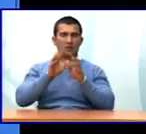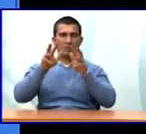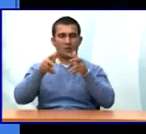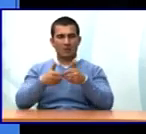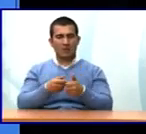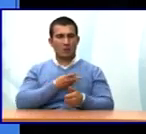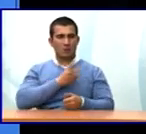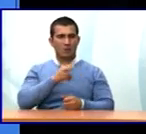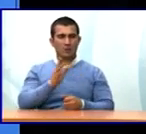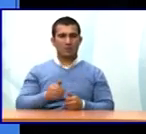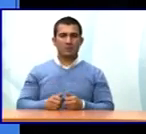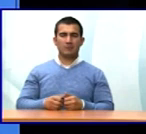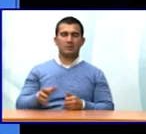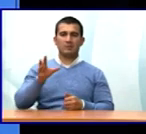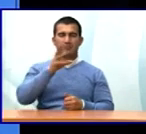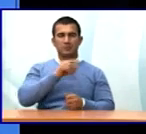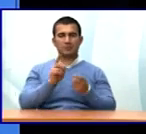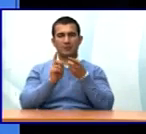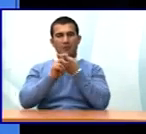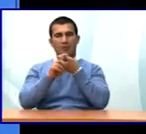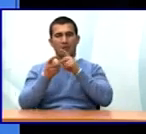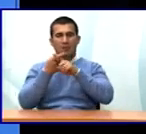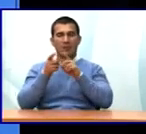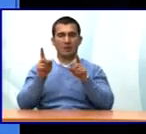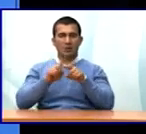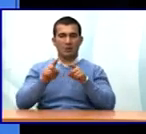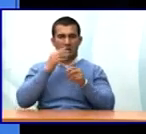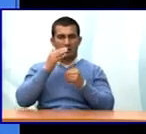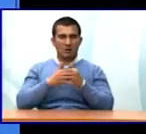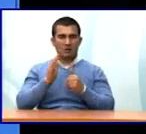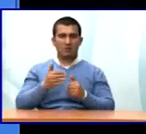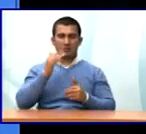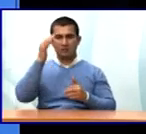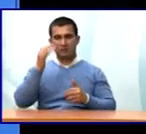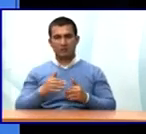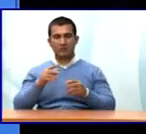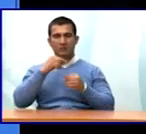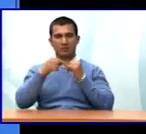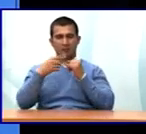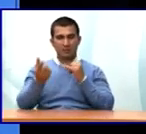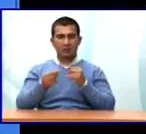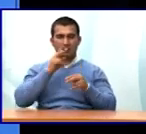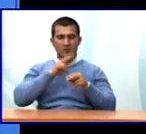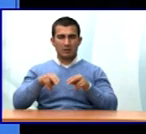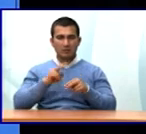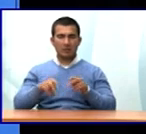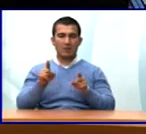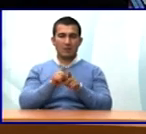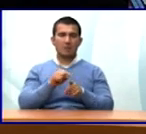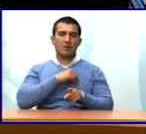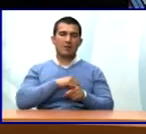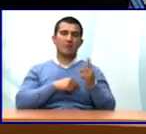o'la boshlaydi. Tugun oralari yaqinlashadi, pastki barglari bukilib, dog'lar paydo